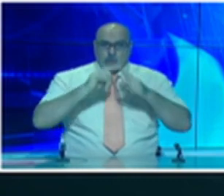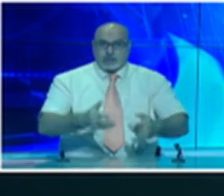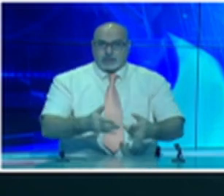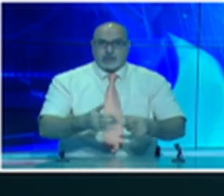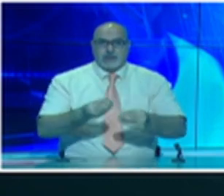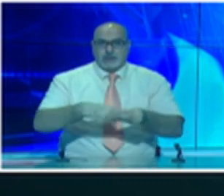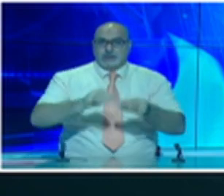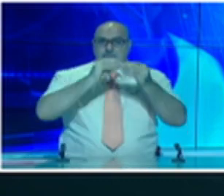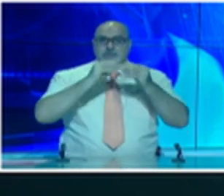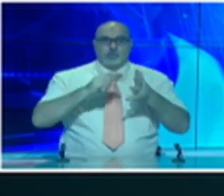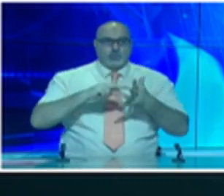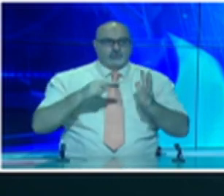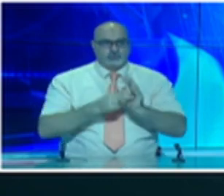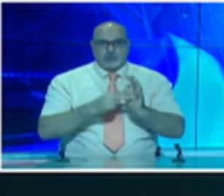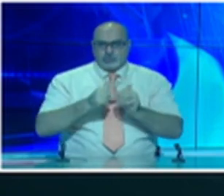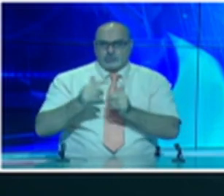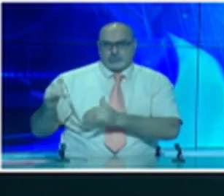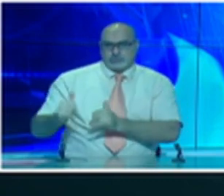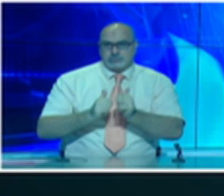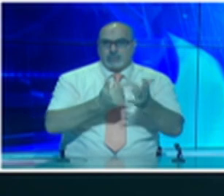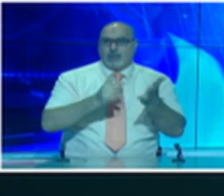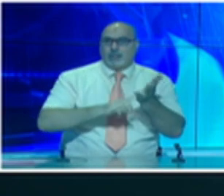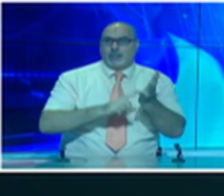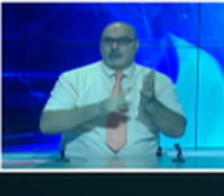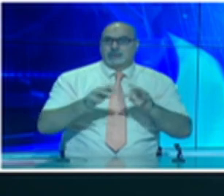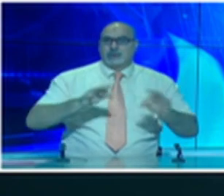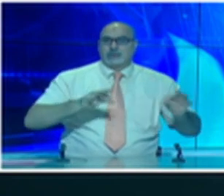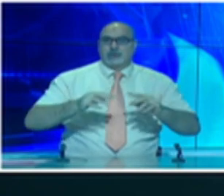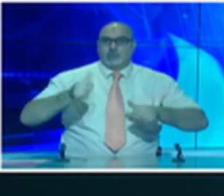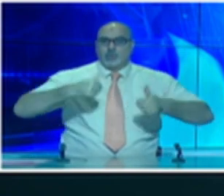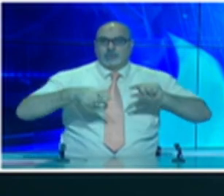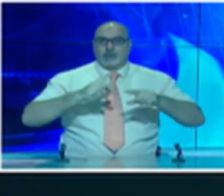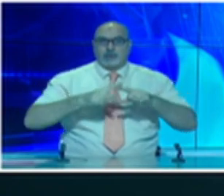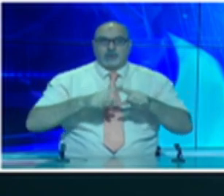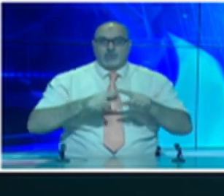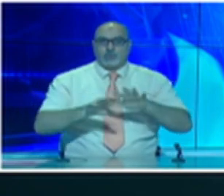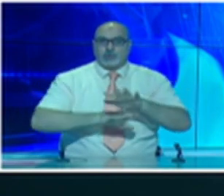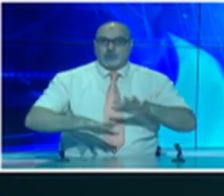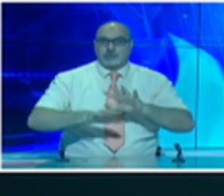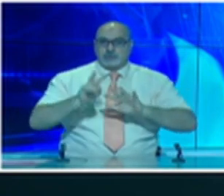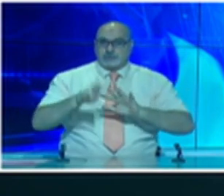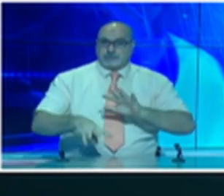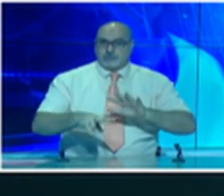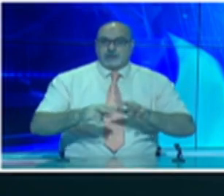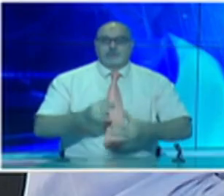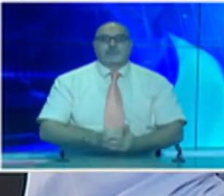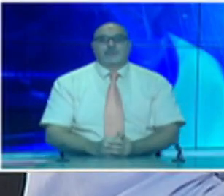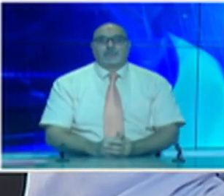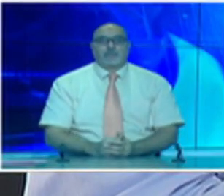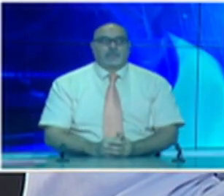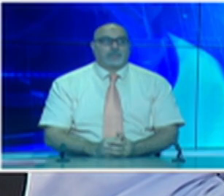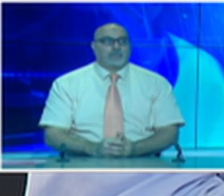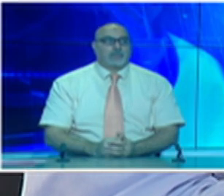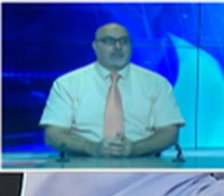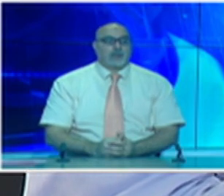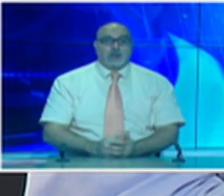سلاسة المشروع ومواكبته للتقنيات الحديثة تمهيدا لإرساء قواعد الإعلام البديل.